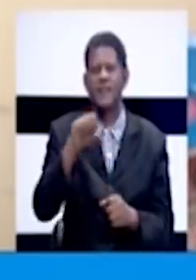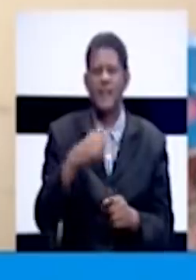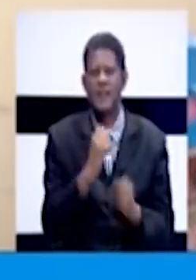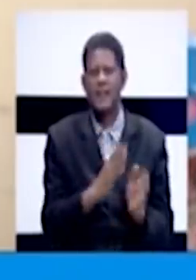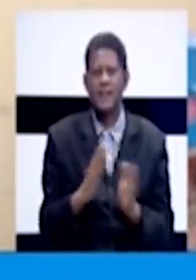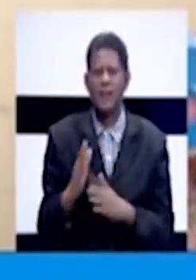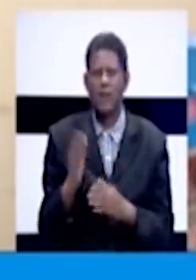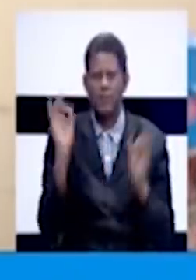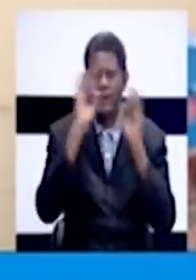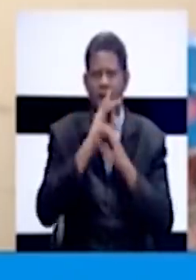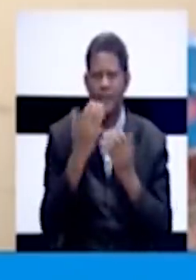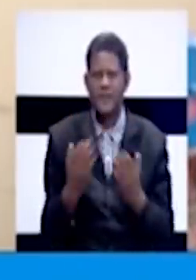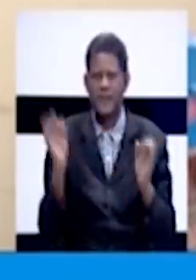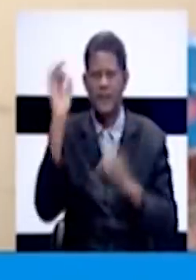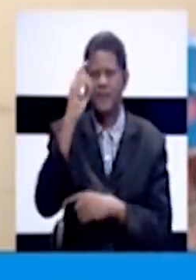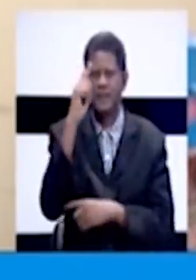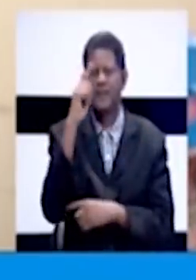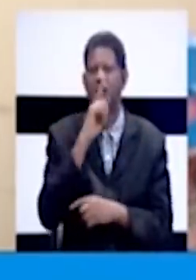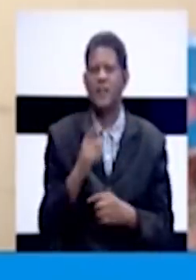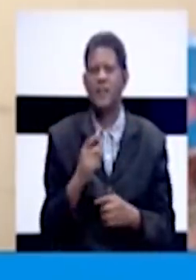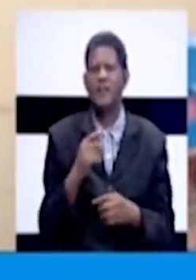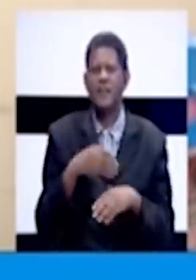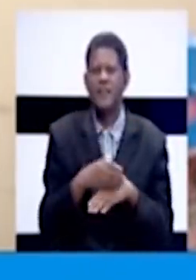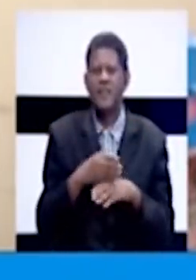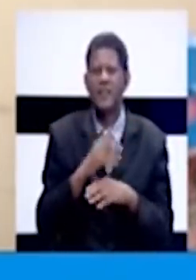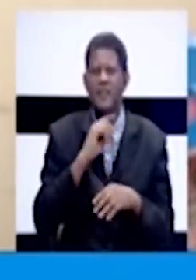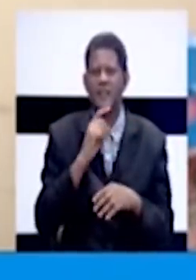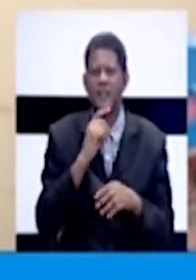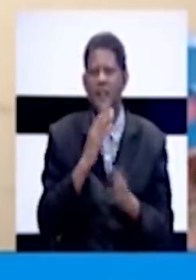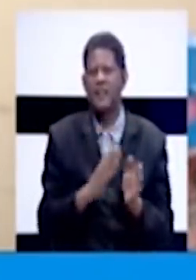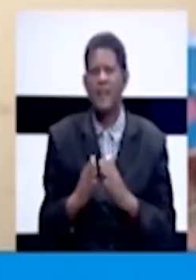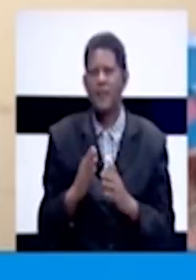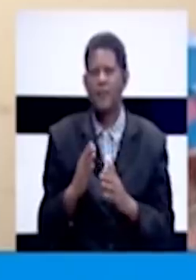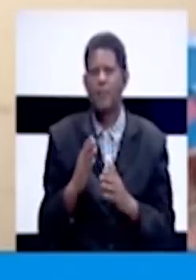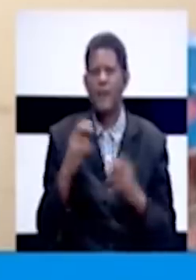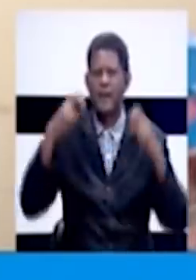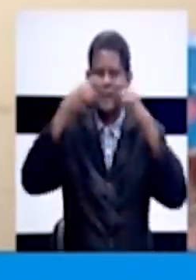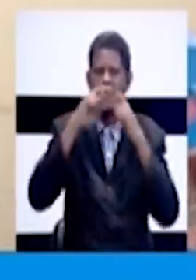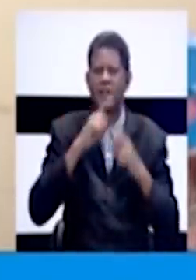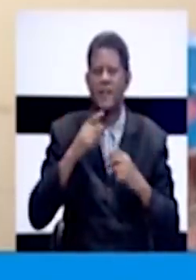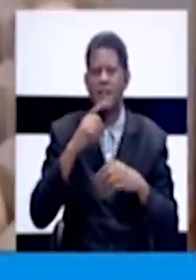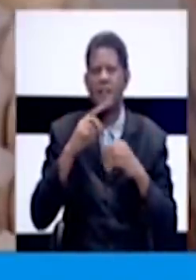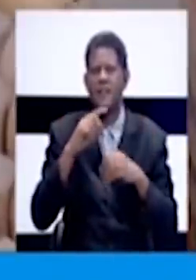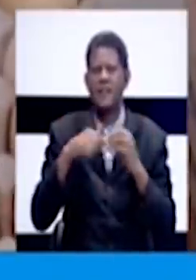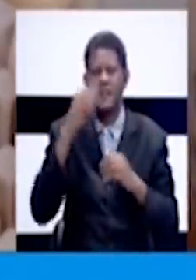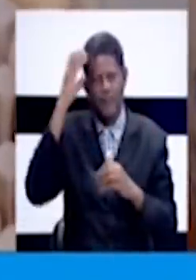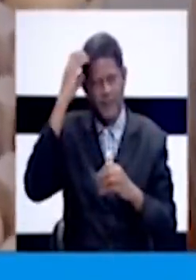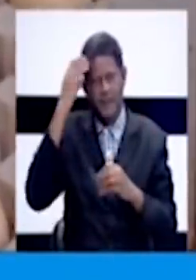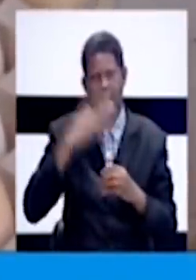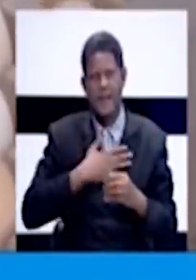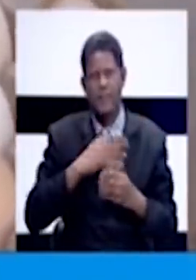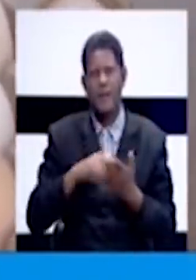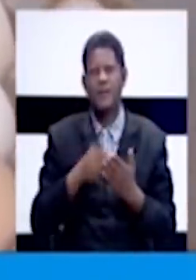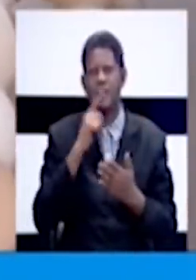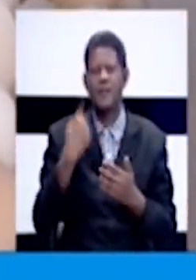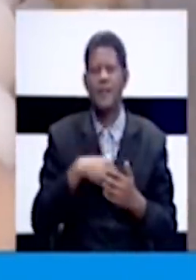كتابليتي حزق قطرينا مبره انجت كاين ندون بمبرهتينا سلام منغسنا مالتي انس خيتن برك خنا حزون نحنا